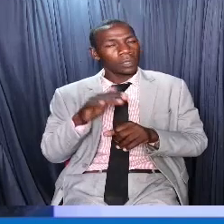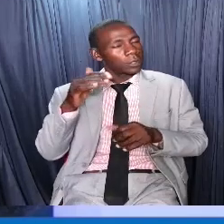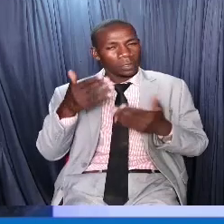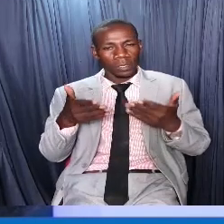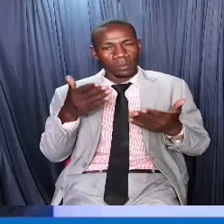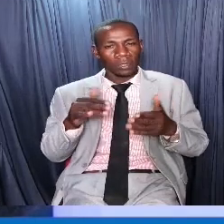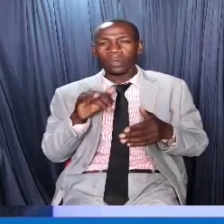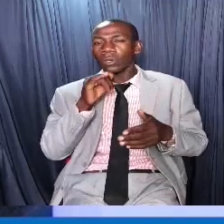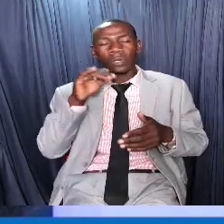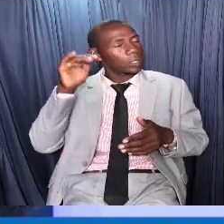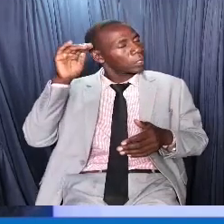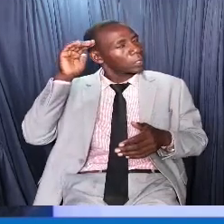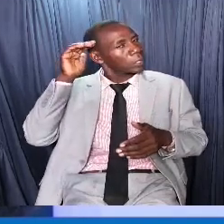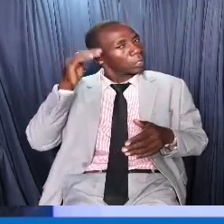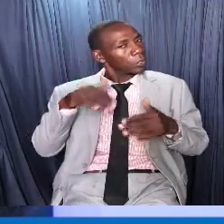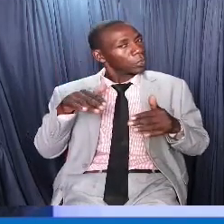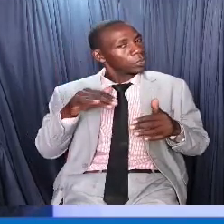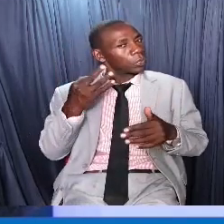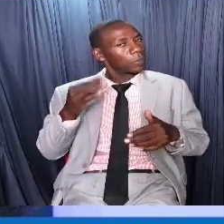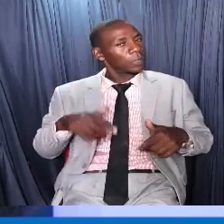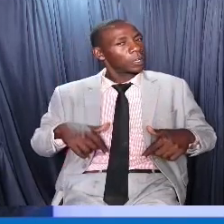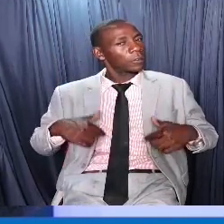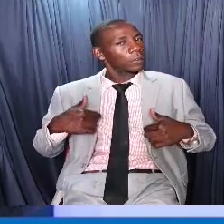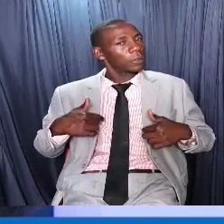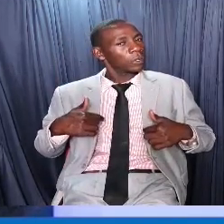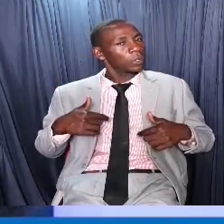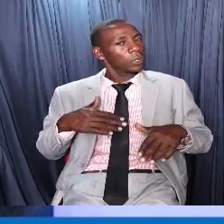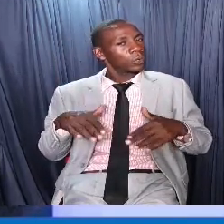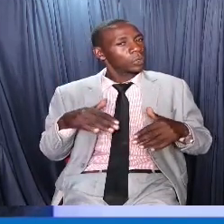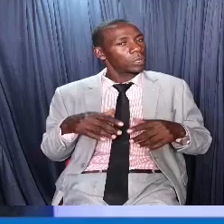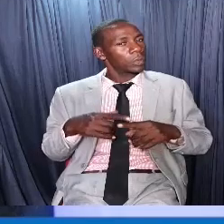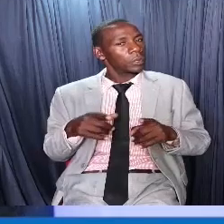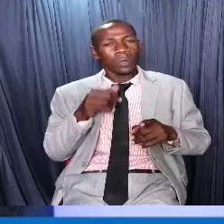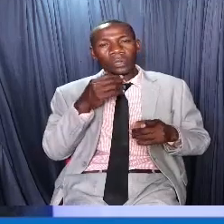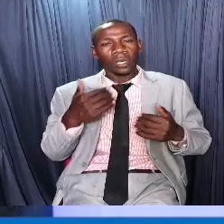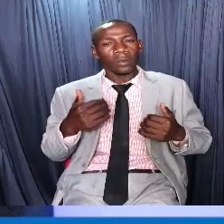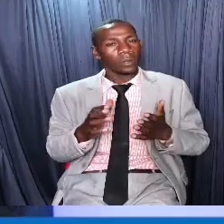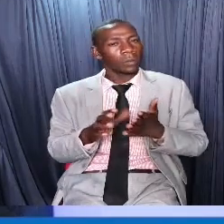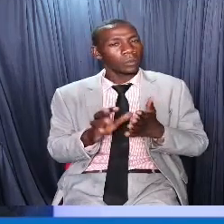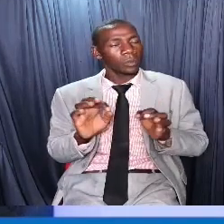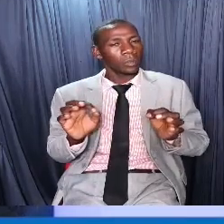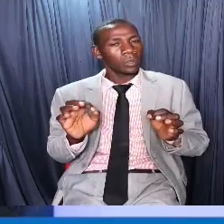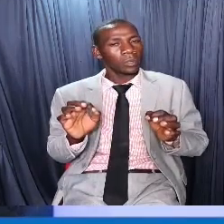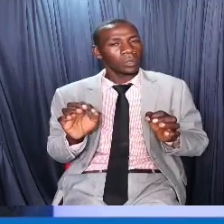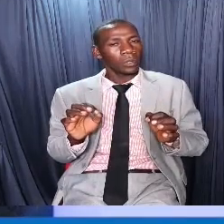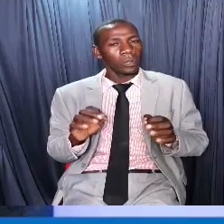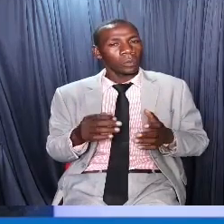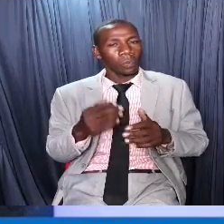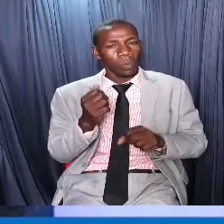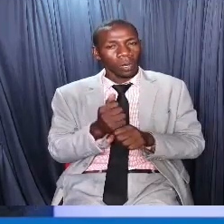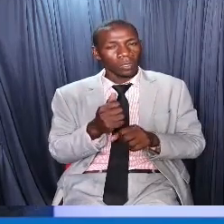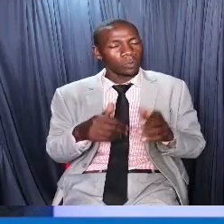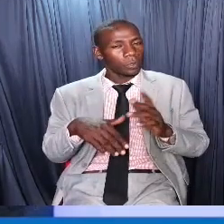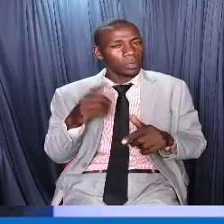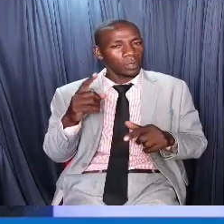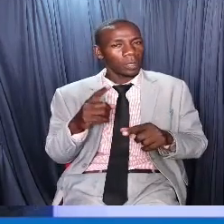And sound like he's not hearing. Unafanya hayo mzima. You are doing that, you are very much sober. Unafanya hayo huna madhara. You are doing that, no injury. Kazi zako zinafanikiwa. Your works are